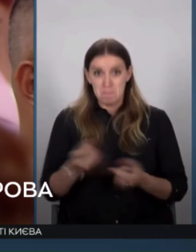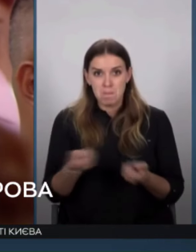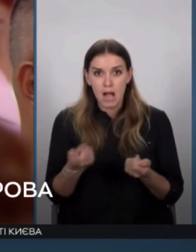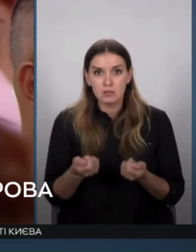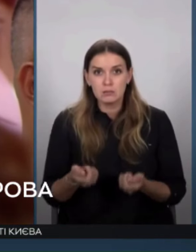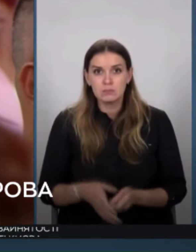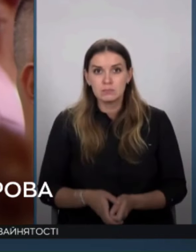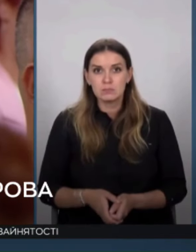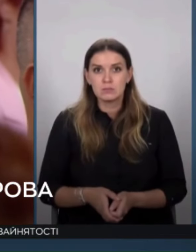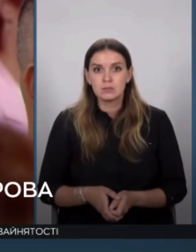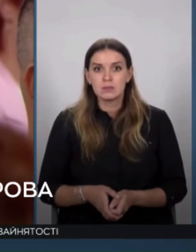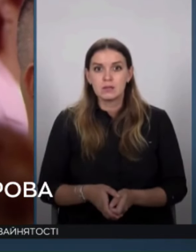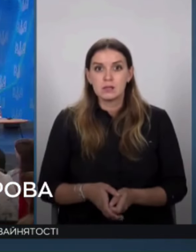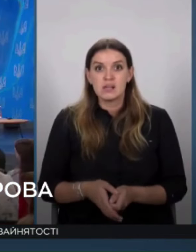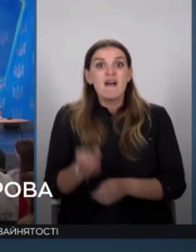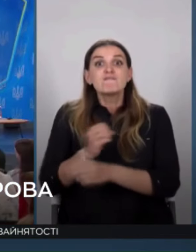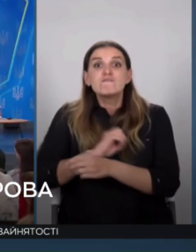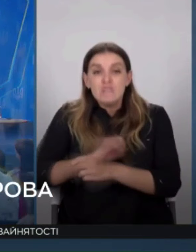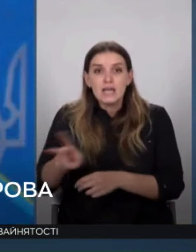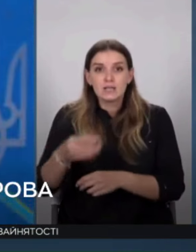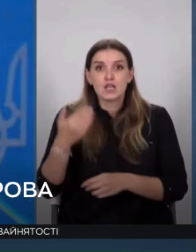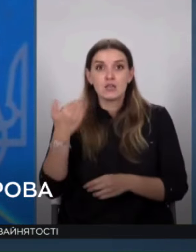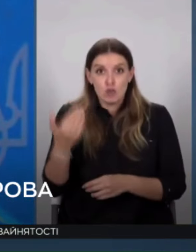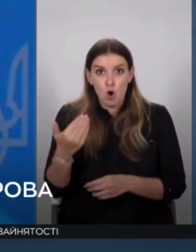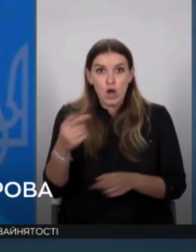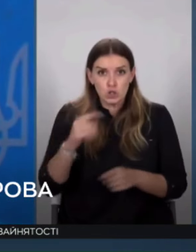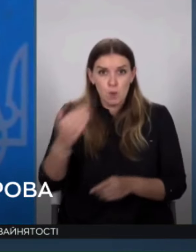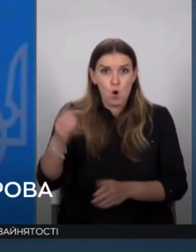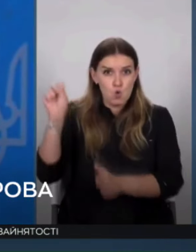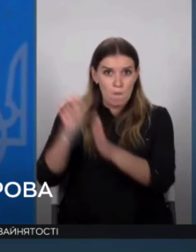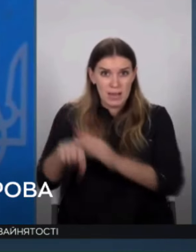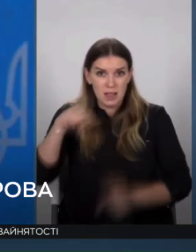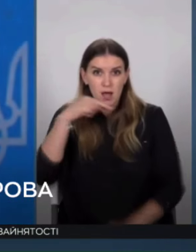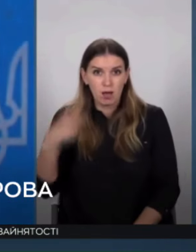Замало? Вигнати його, щоб його вбили русські?